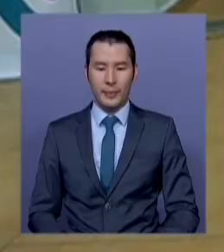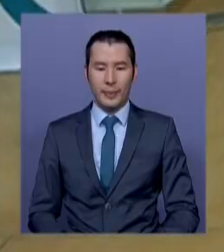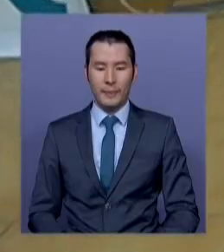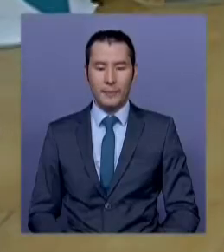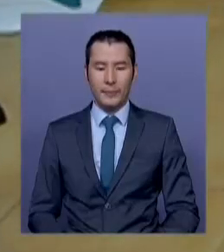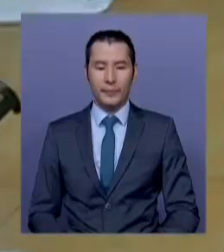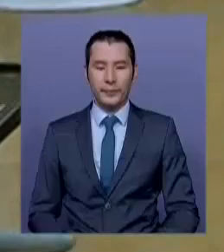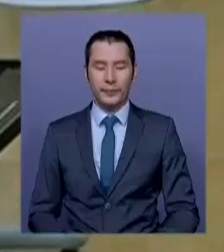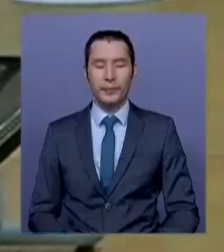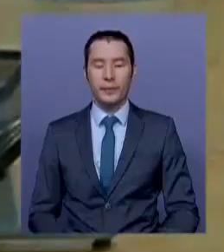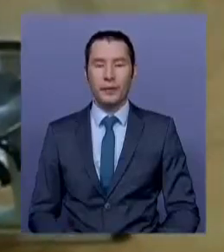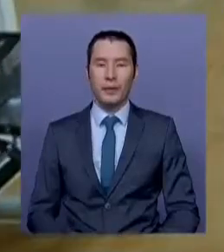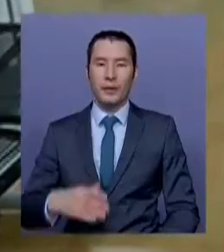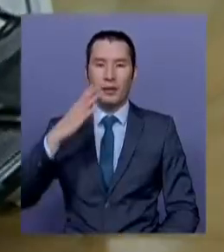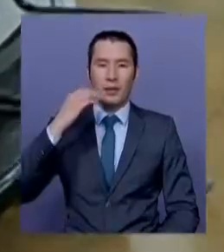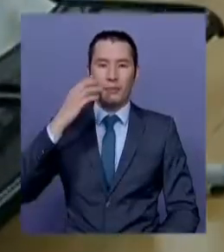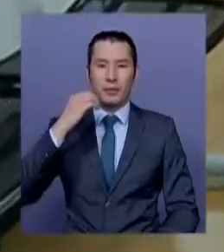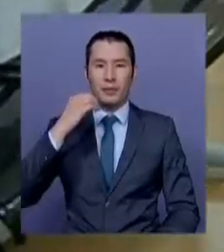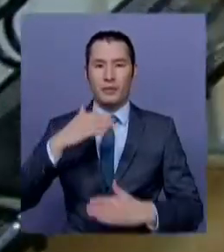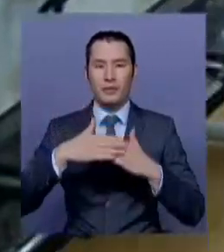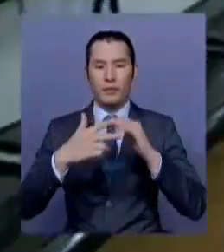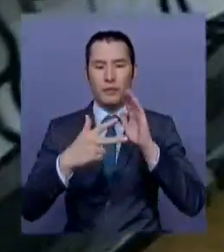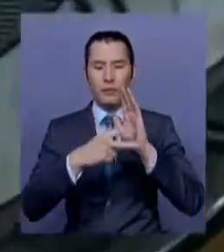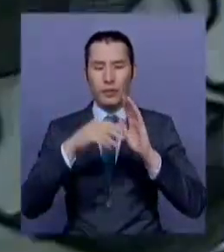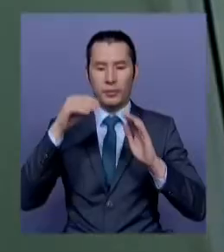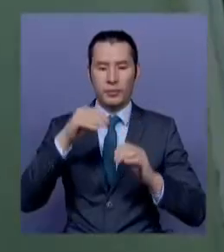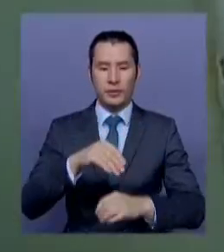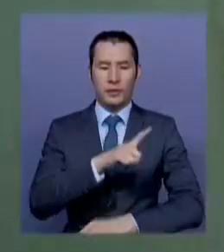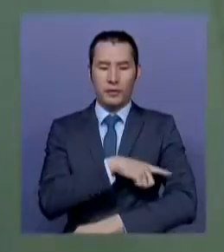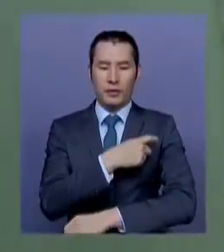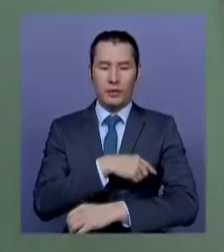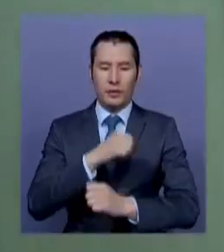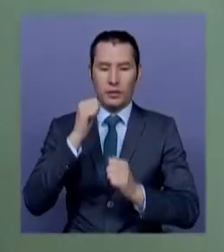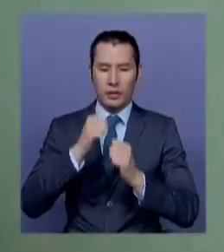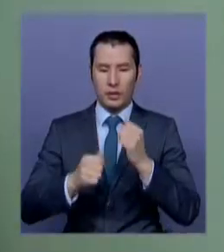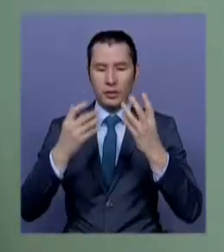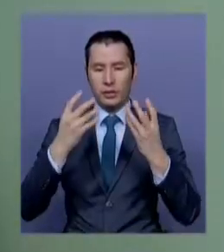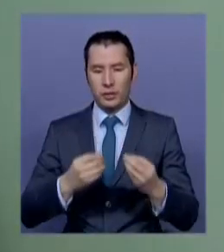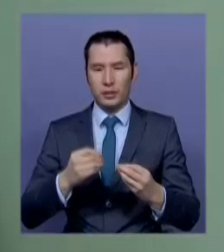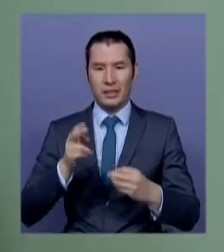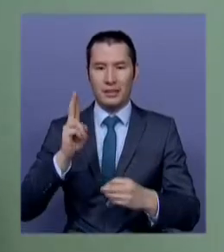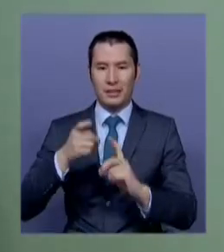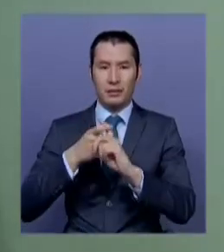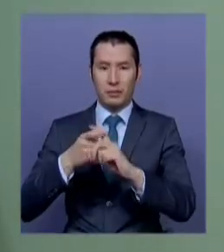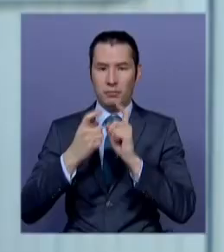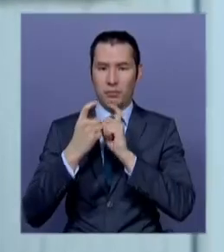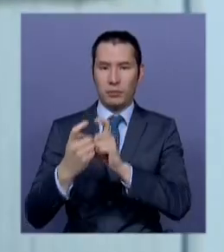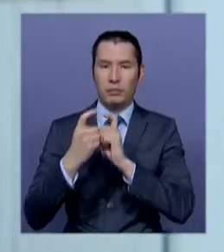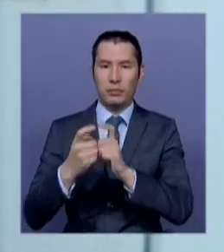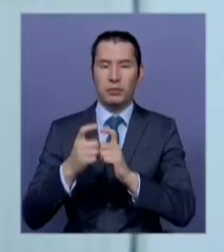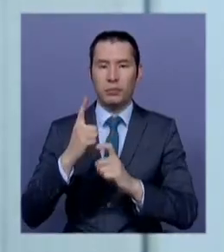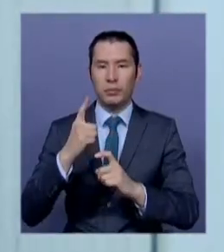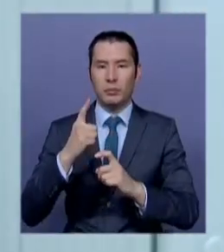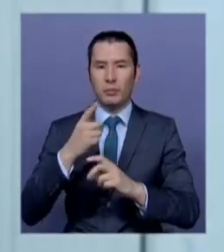келеді. Алматыда 8 мыңнан астам дәрігер күнделікті коронавируспен күрес жүргізеді. Дегенмен індет толығымен